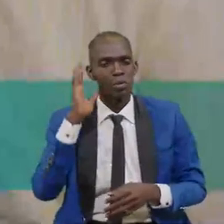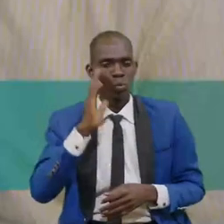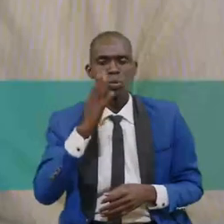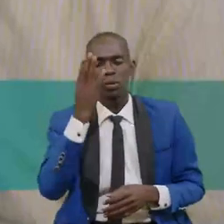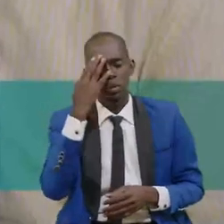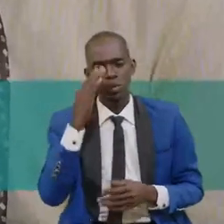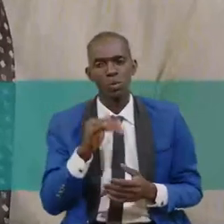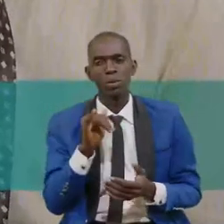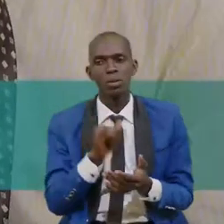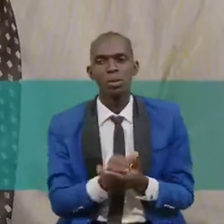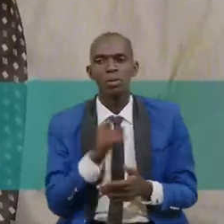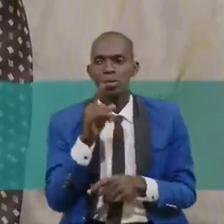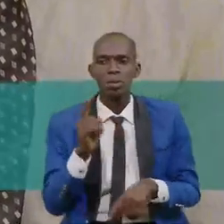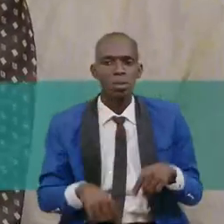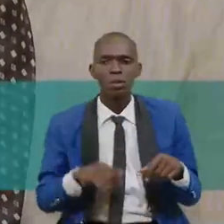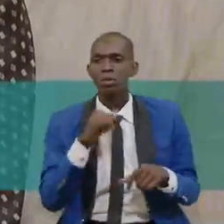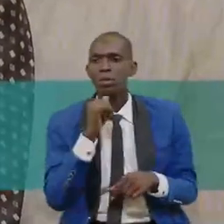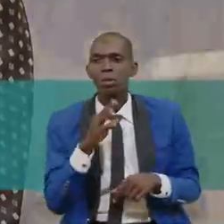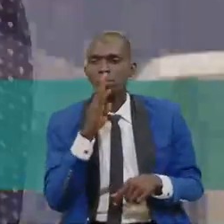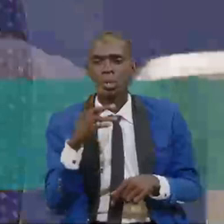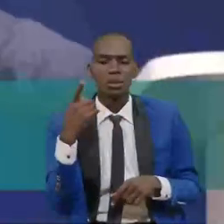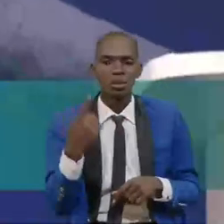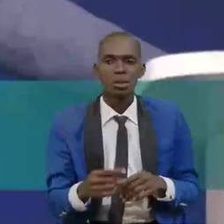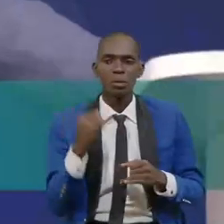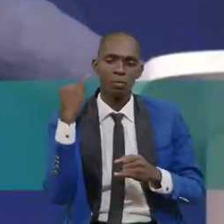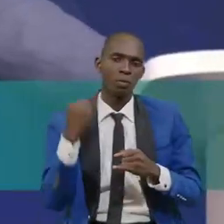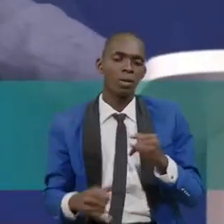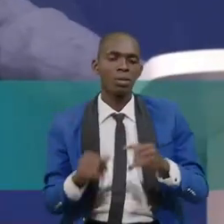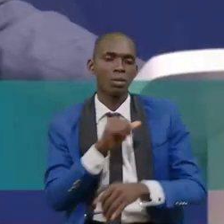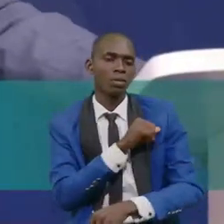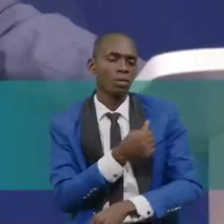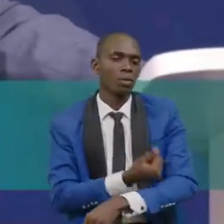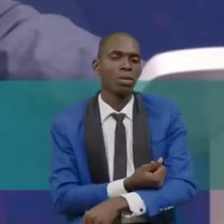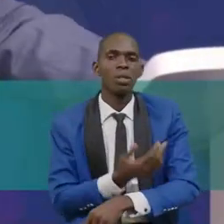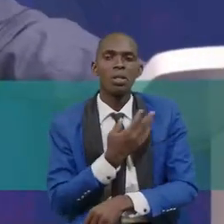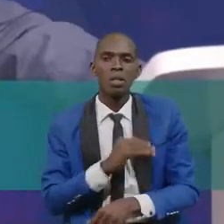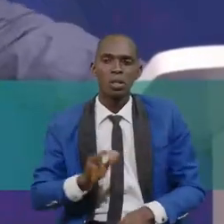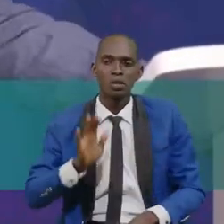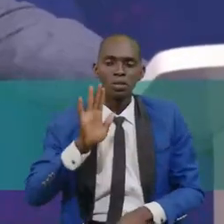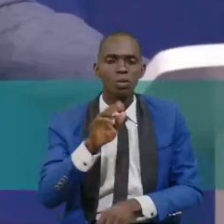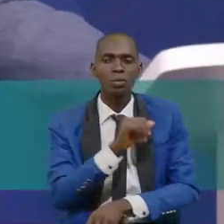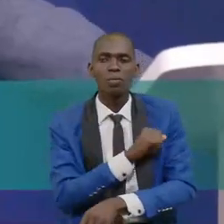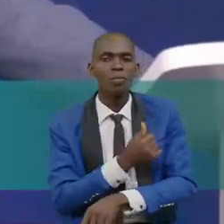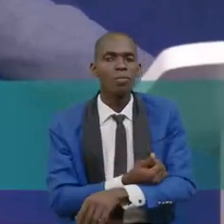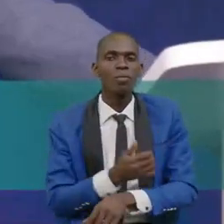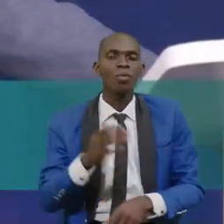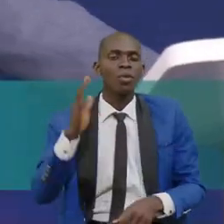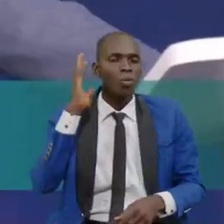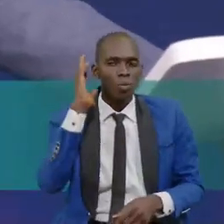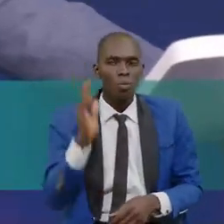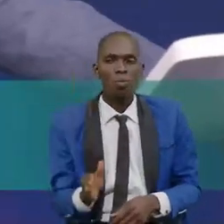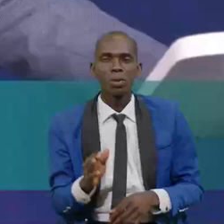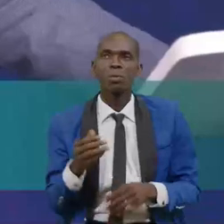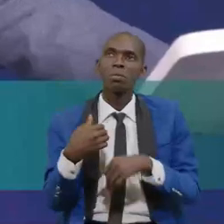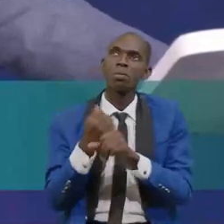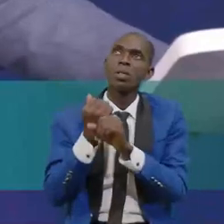comprendre que vous ne pouvez pas être l'autorité finale. Et votre autorité